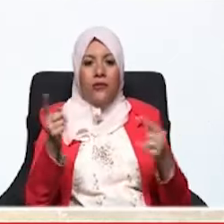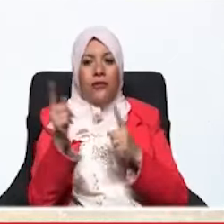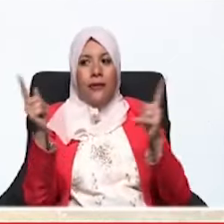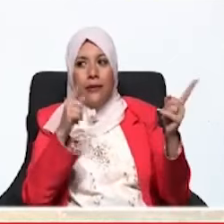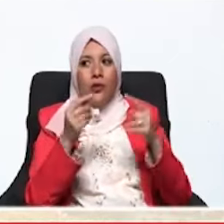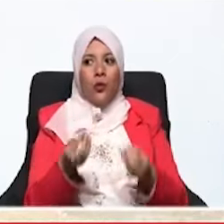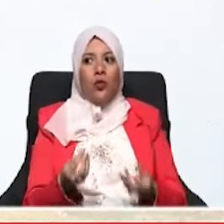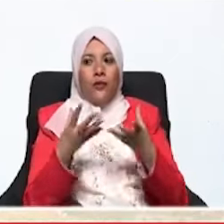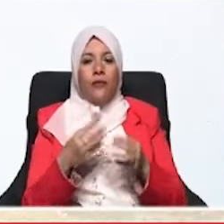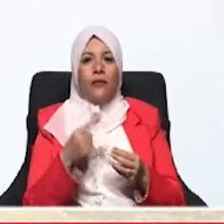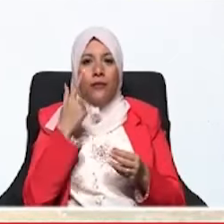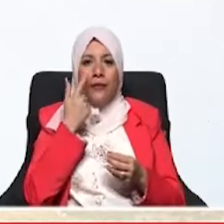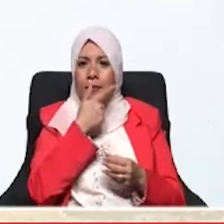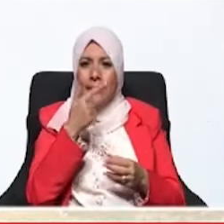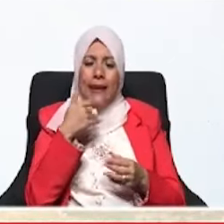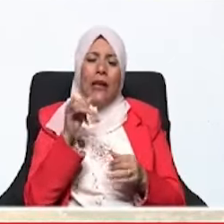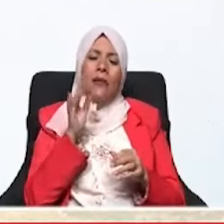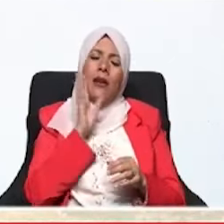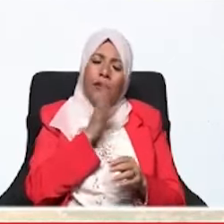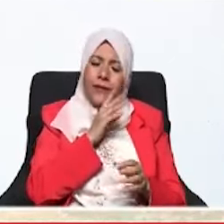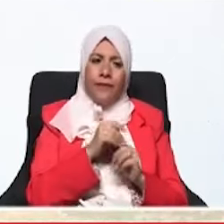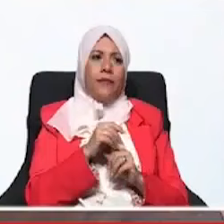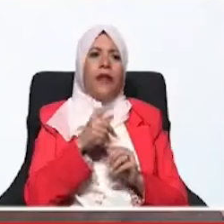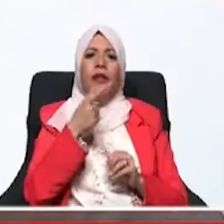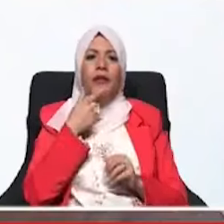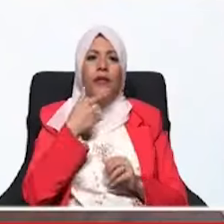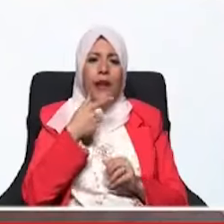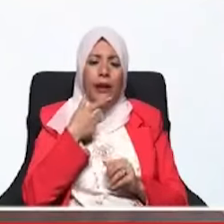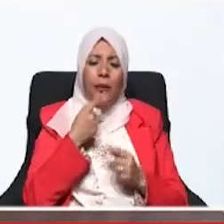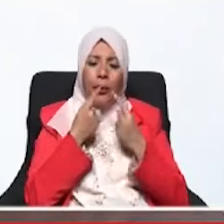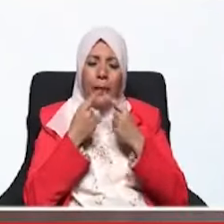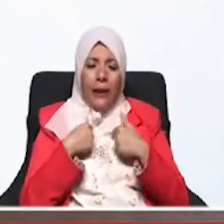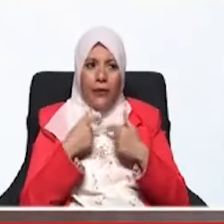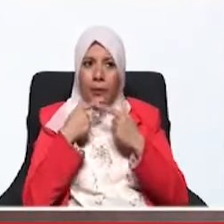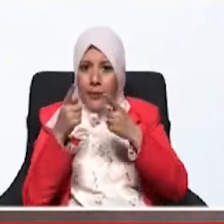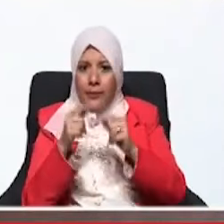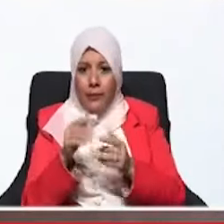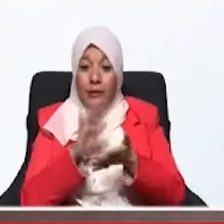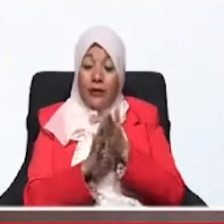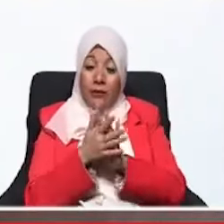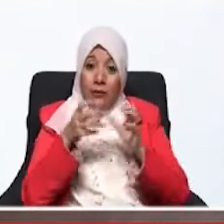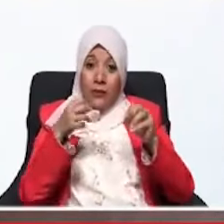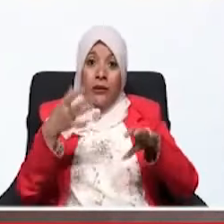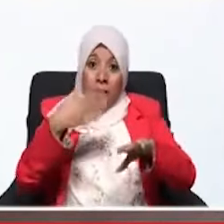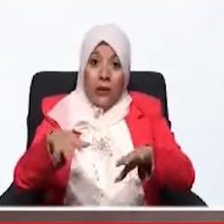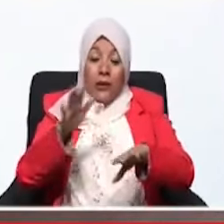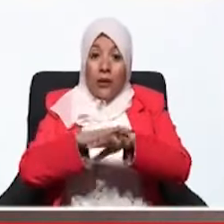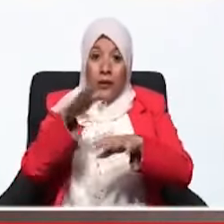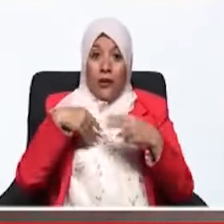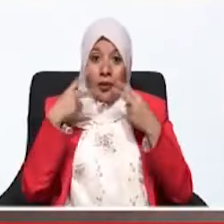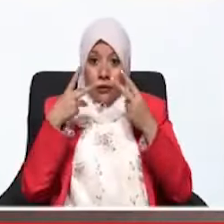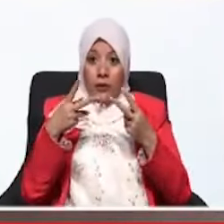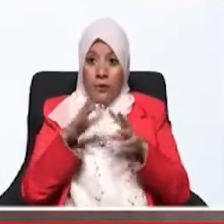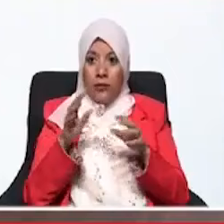نتكلم على السوشيال ميديا على الفيسبوك في عيد ميلادها في عيد ميلادي كده يعني الى ان اتقابلنا